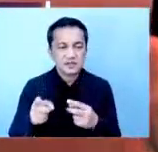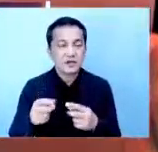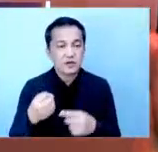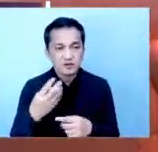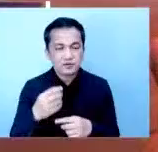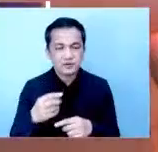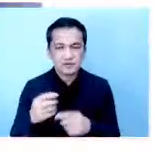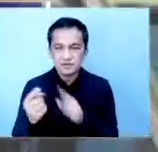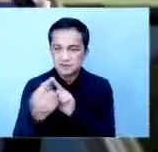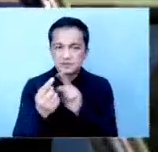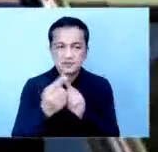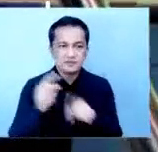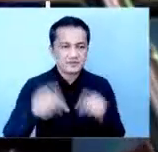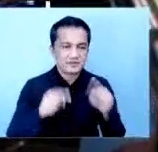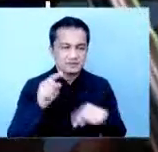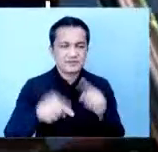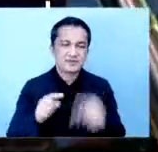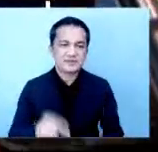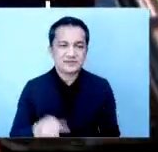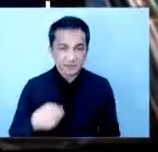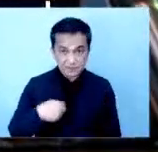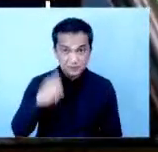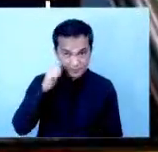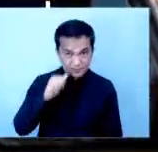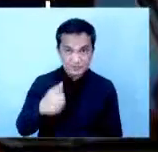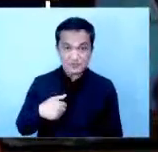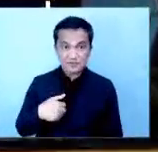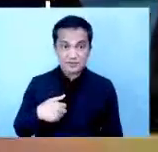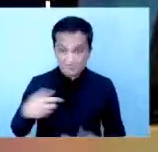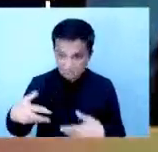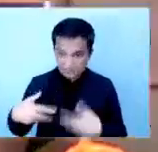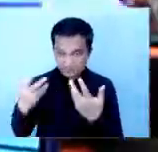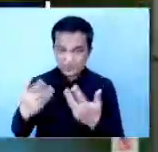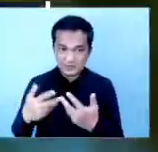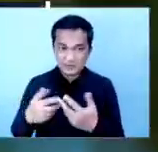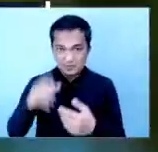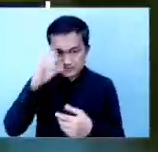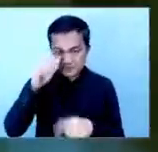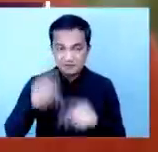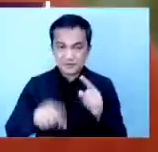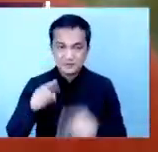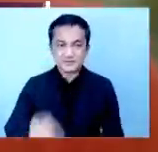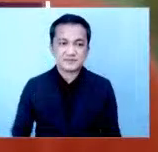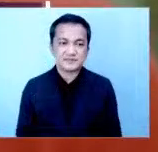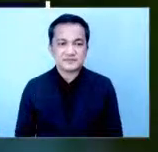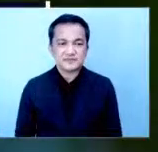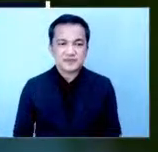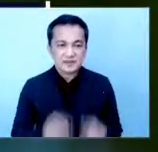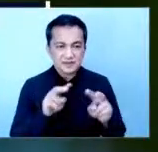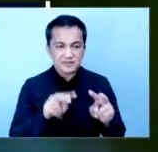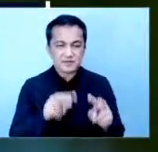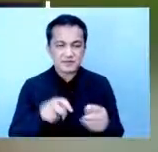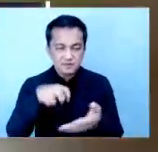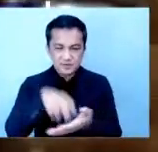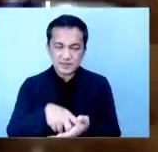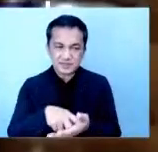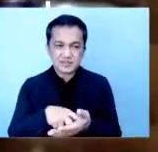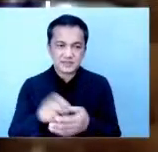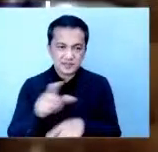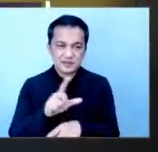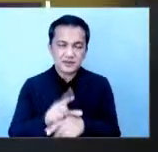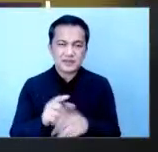different friends there. As a woman, we're all allowed to have guy friends. No? Mapapanood ng Lumuhod Ka sa Lupa simula